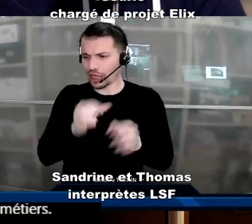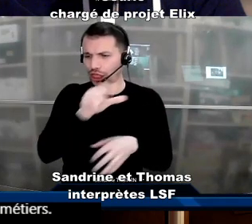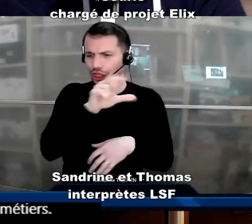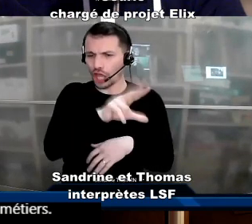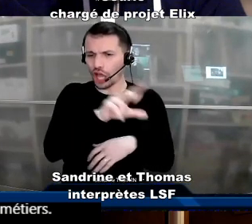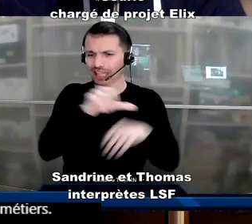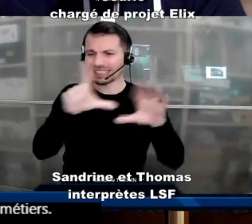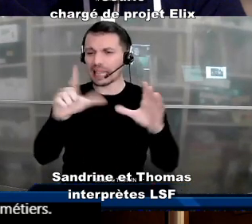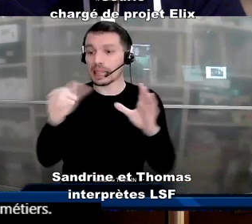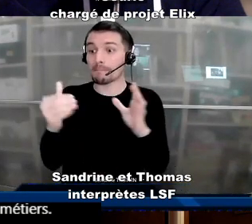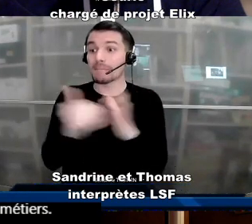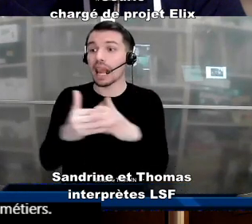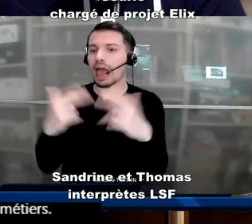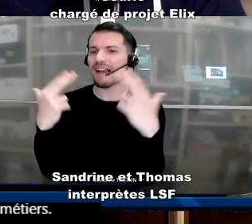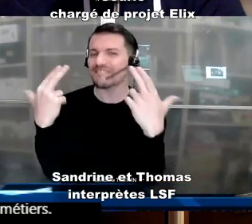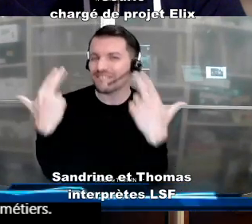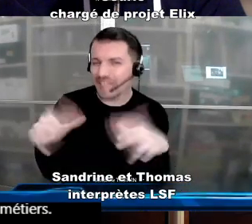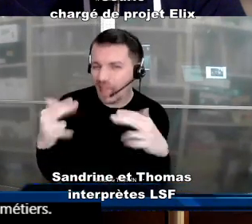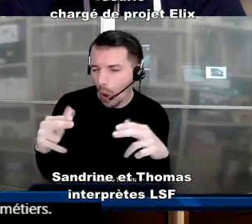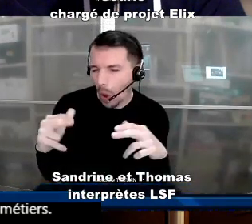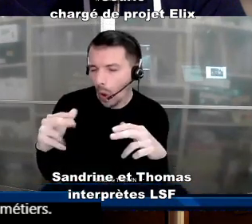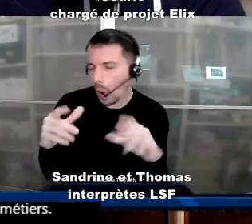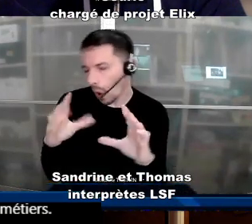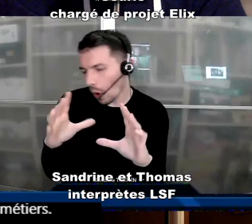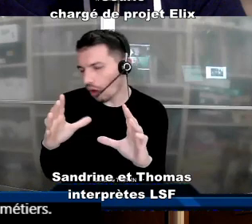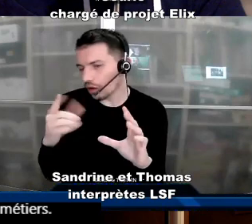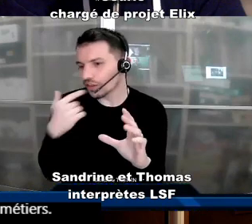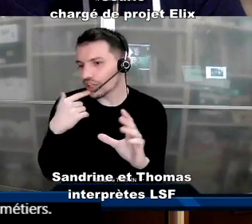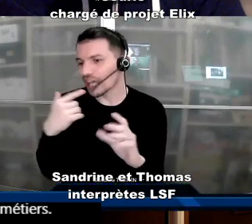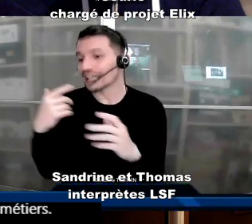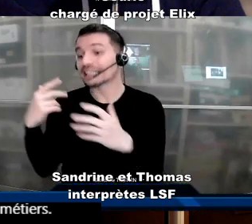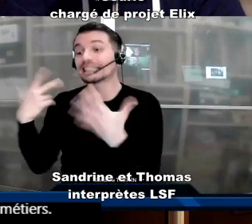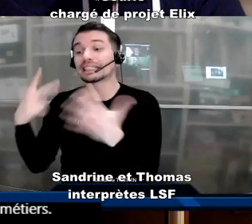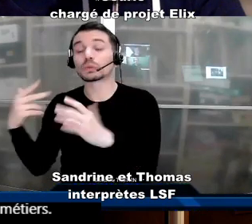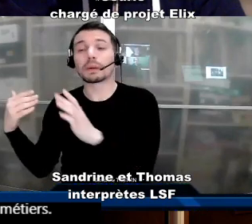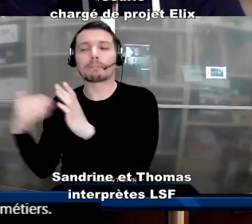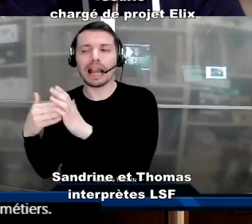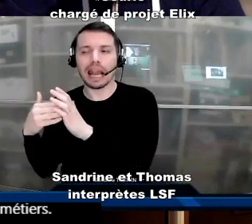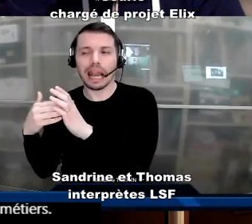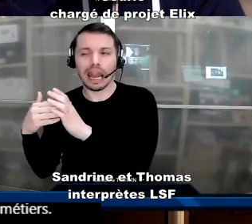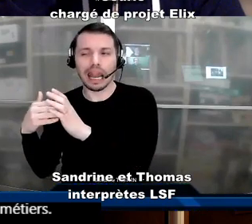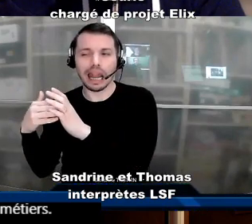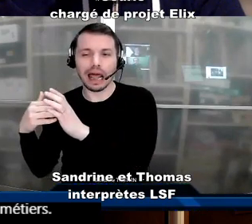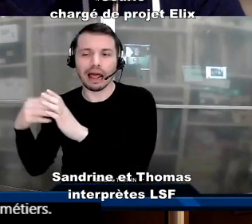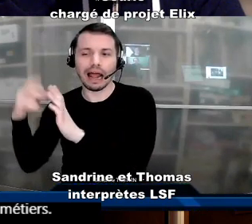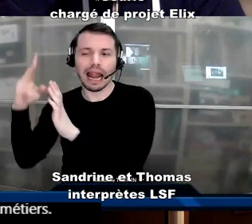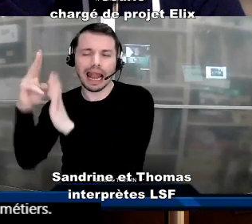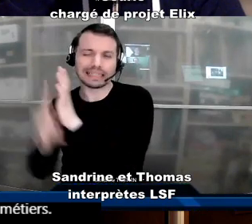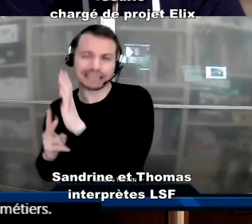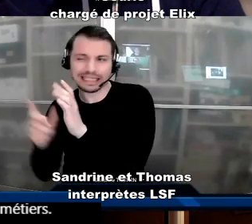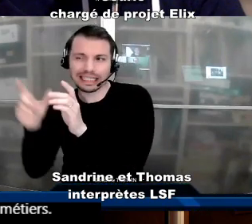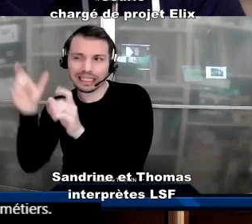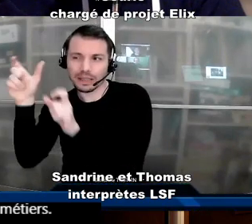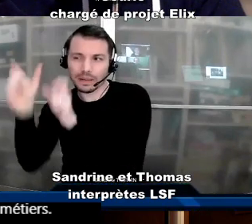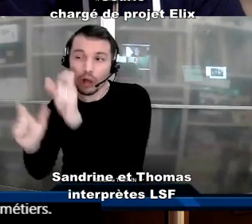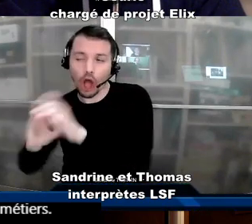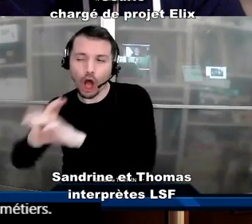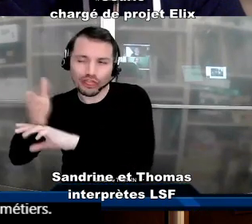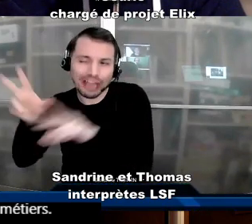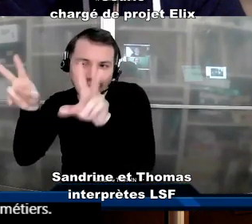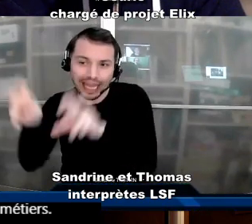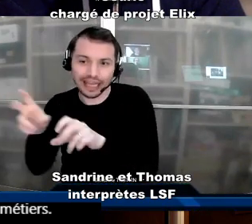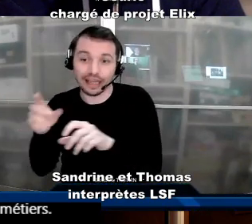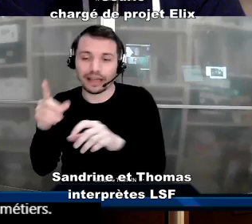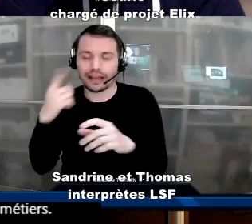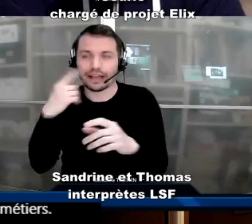37 000 vidéos, donc on est à peu près à 18 000 entrées de lexique. Donc le but, c'est vraiment de vous voyez, il y a encore un écart.